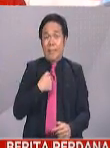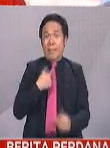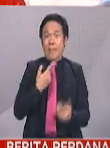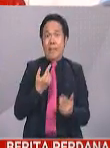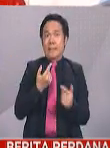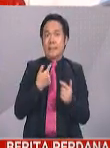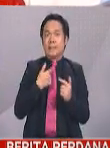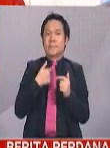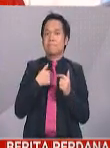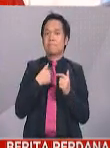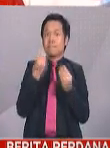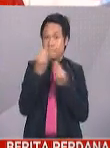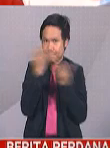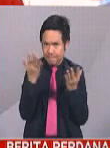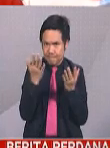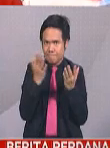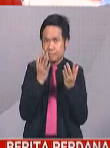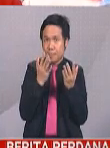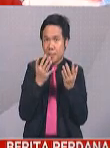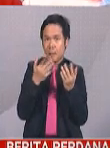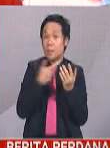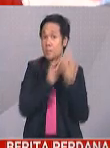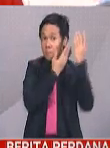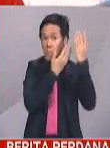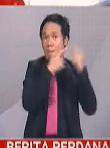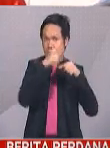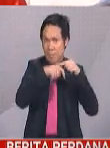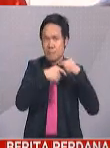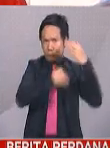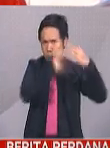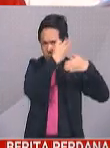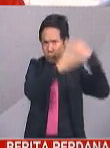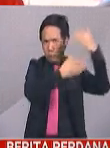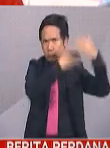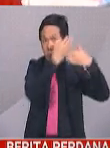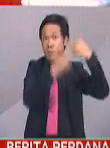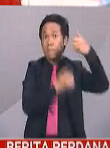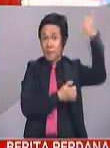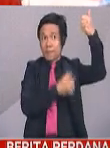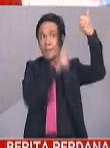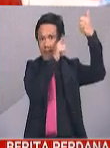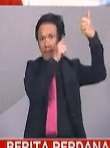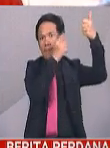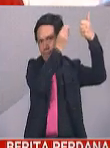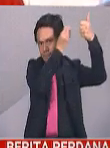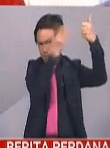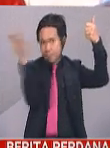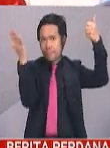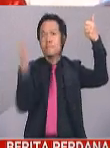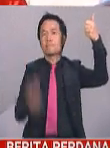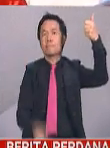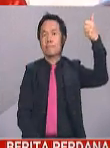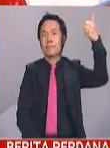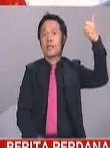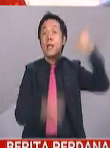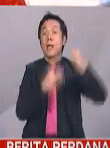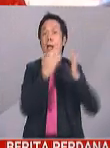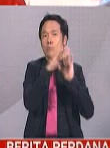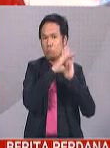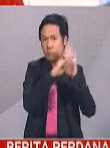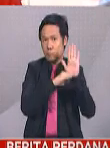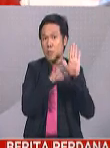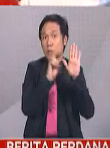sumber kuasa itu kerana ia terpaksa melalui proses yang lain. Kesimpulan dah ada, SOP dah ada, telah